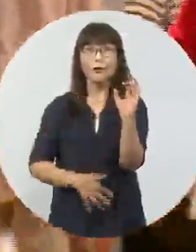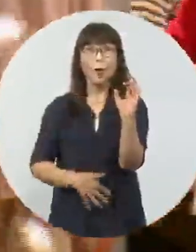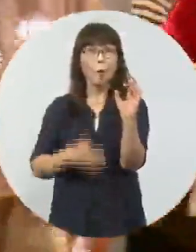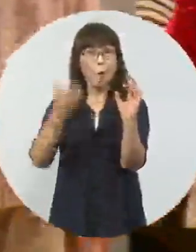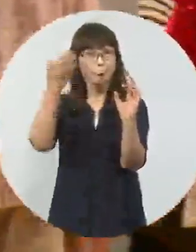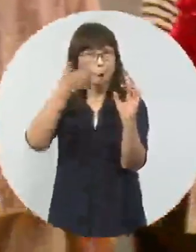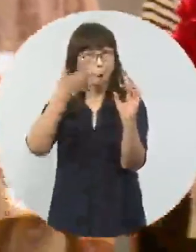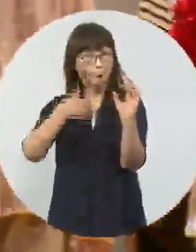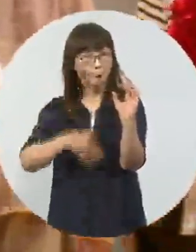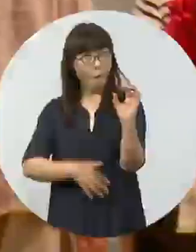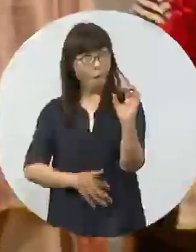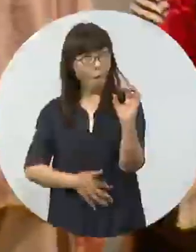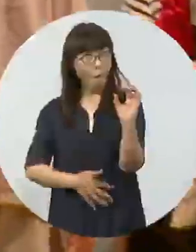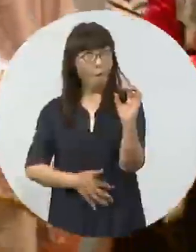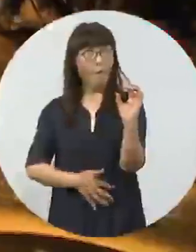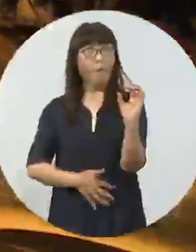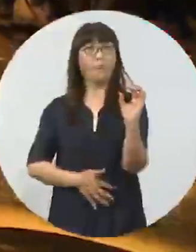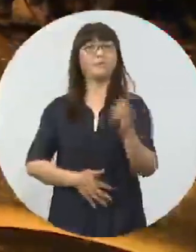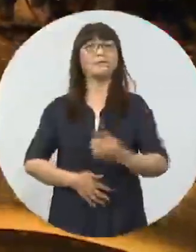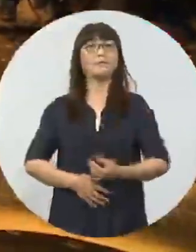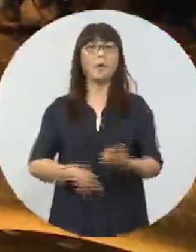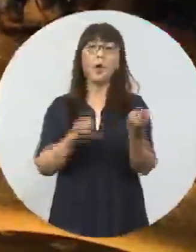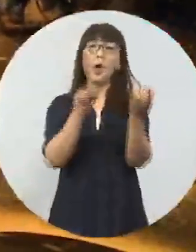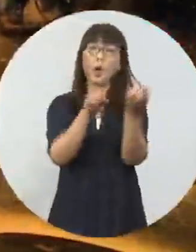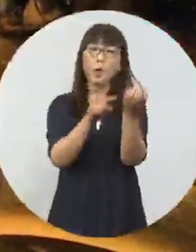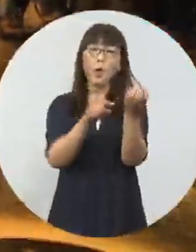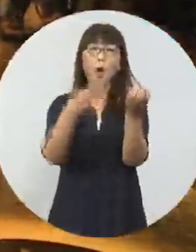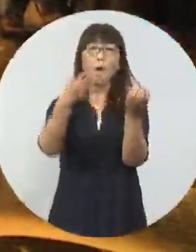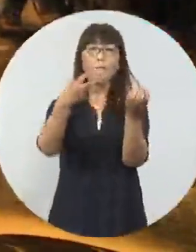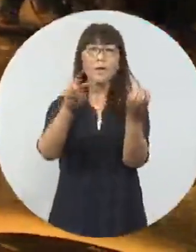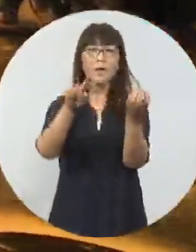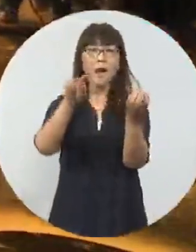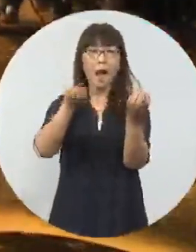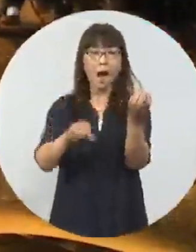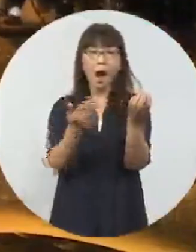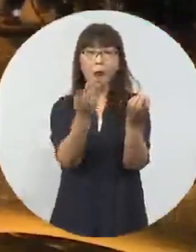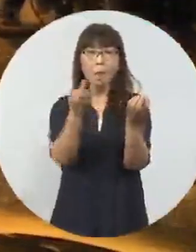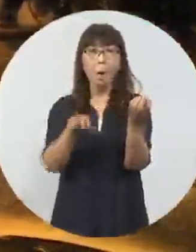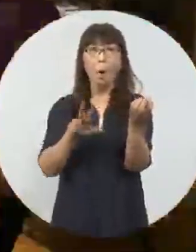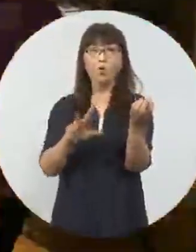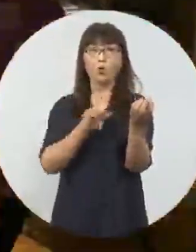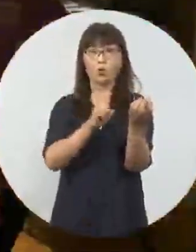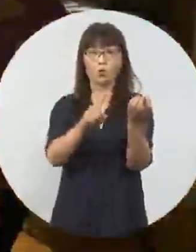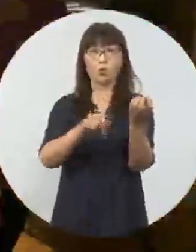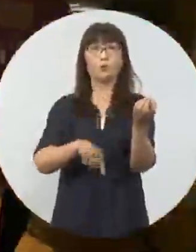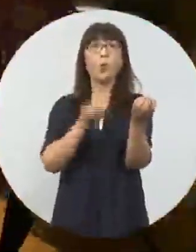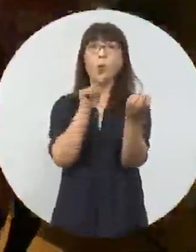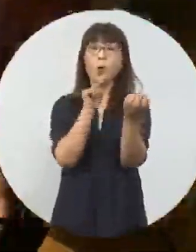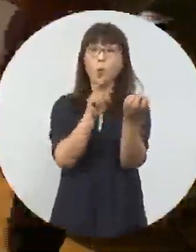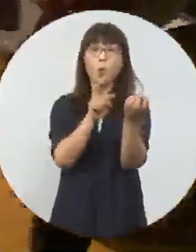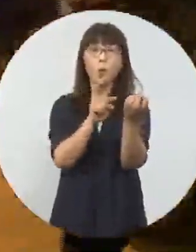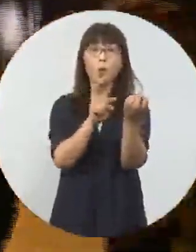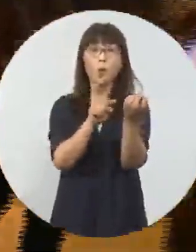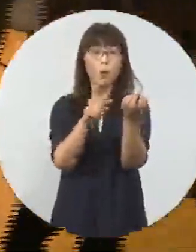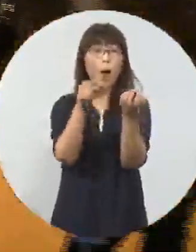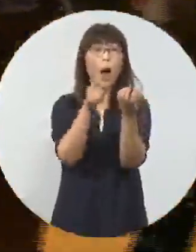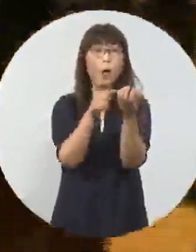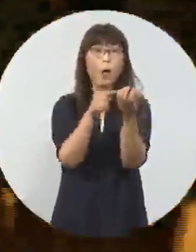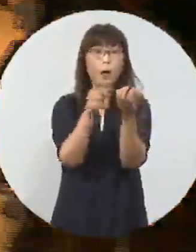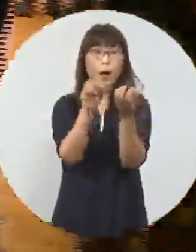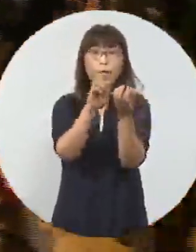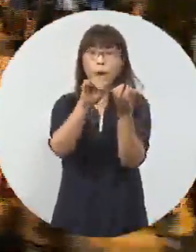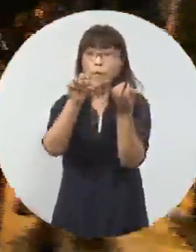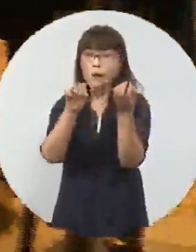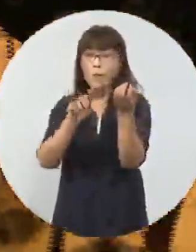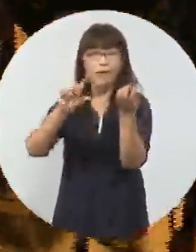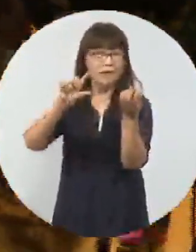回して回して くる、これがミラーボールというかね。 ミラーボールはボール自体が光っ